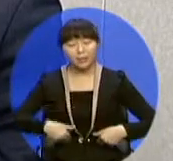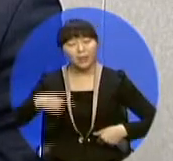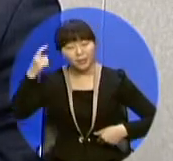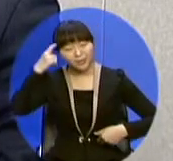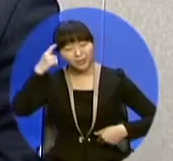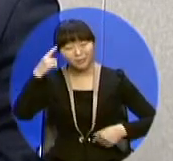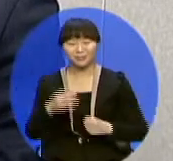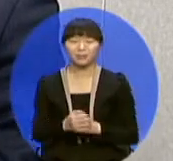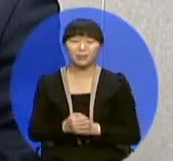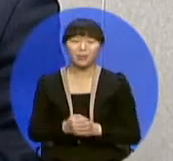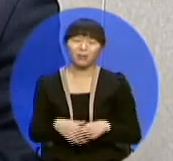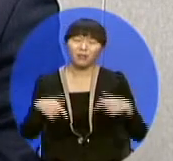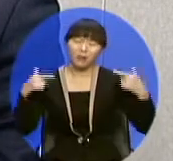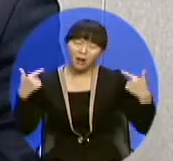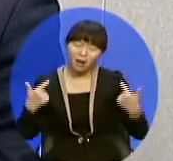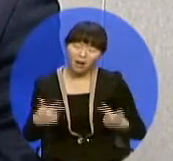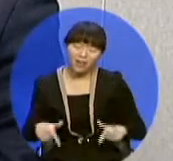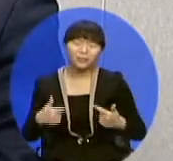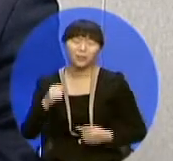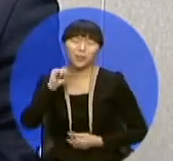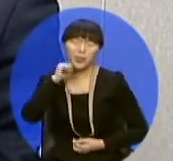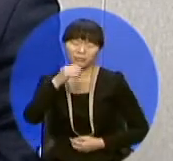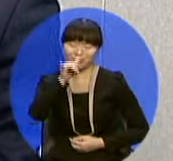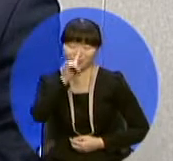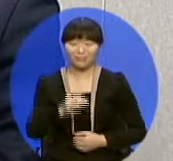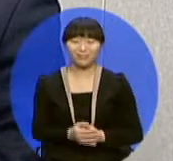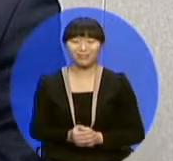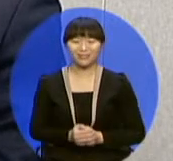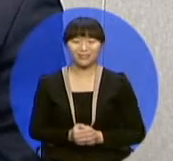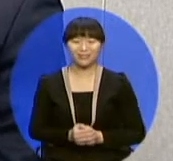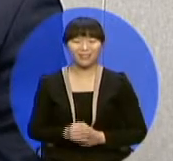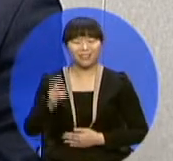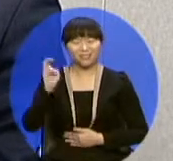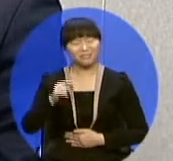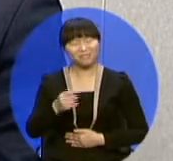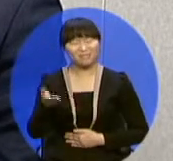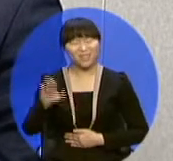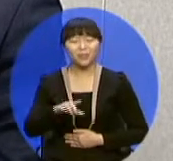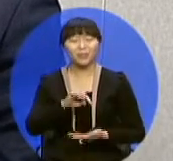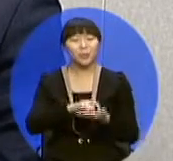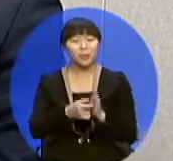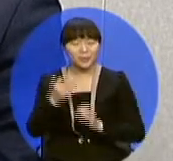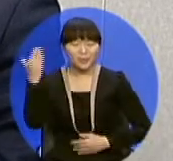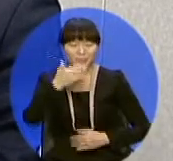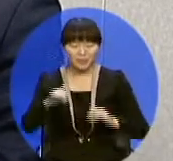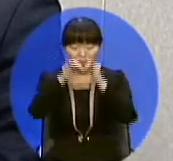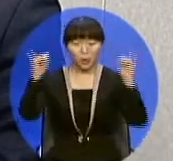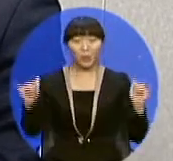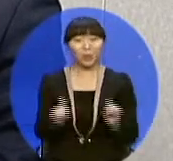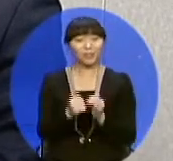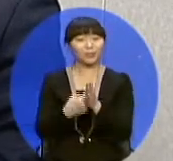해보고 있는데 늘 어려움이 있습니다. 그러나 나름대로 그런 청렴한 사회를